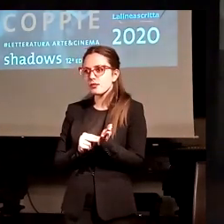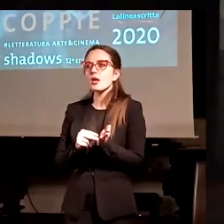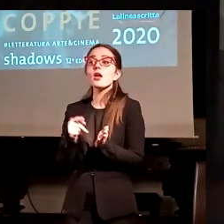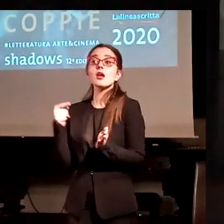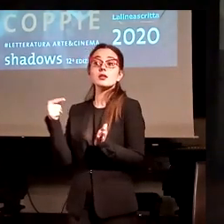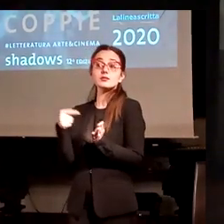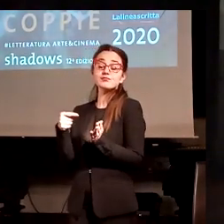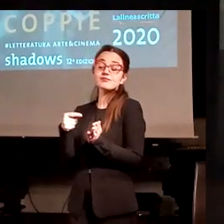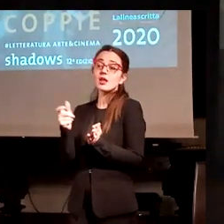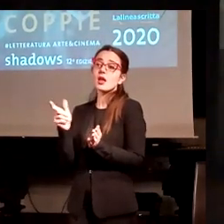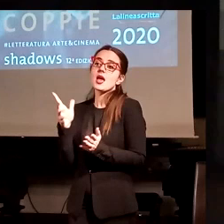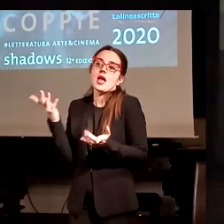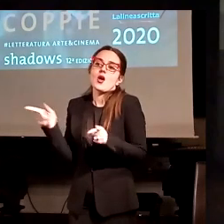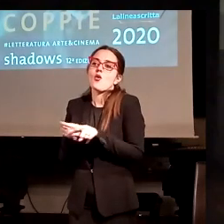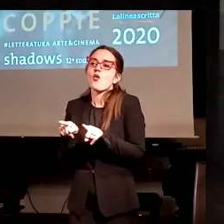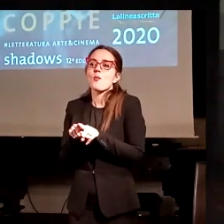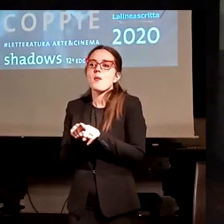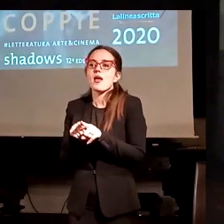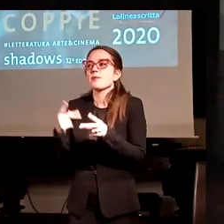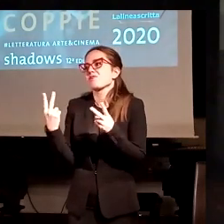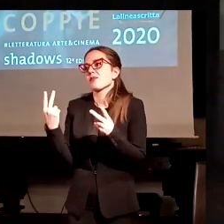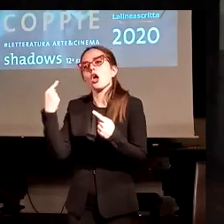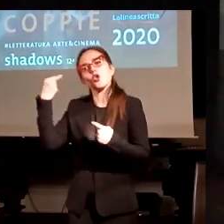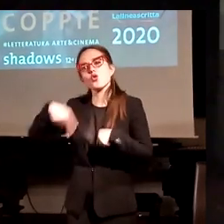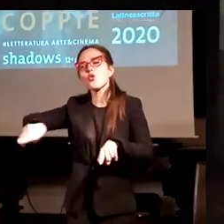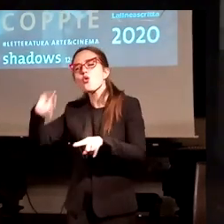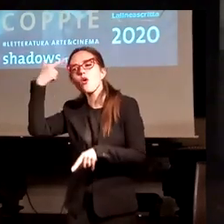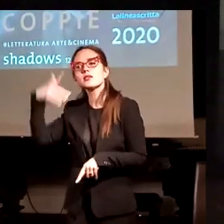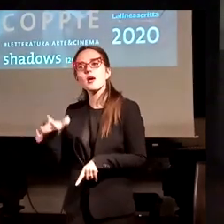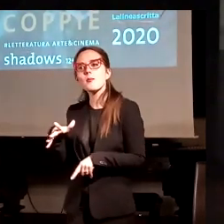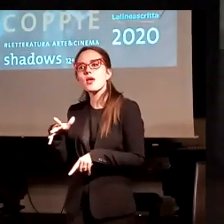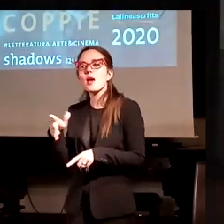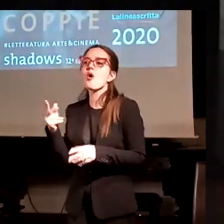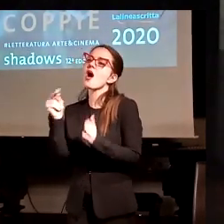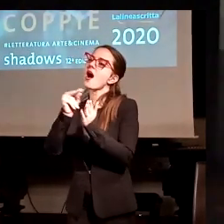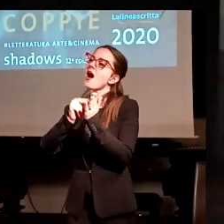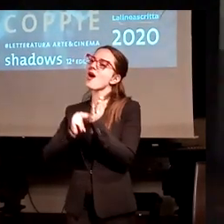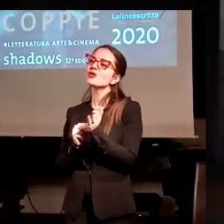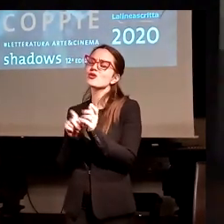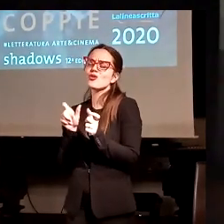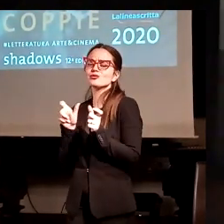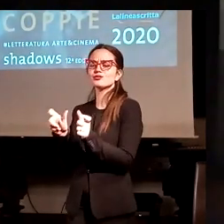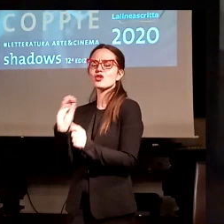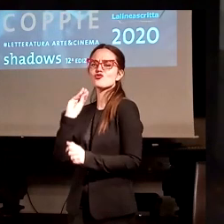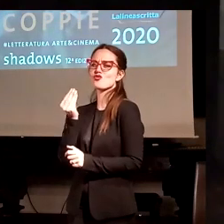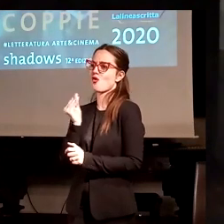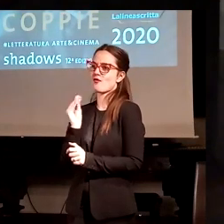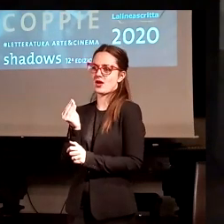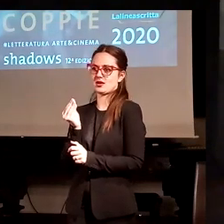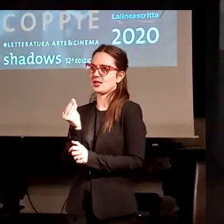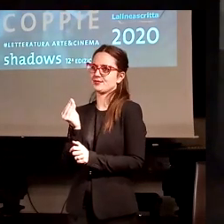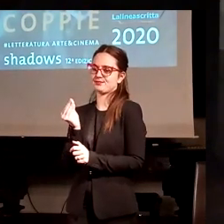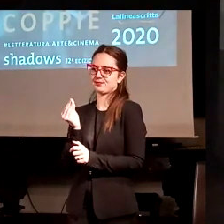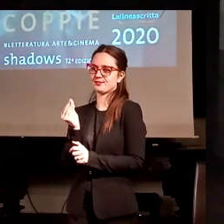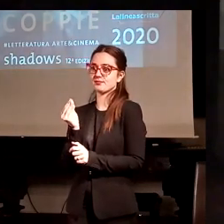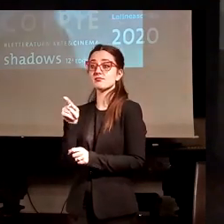nelle nostre vite per diverse generazioni noto come un autore per ragazzi come se fosse appunto soltanto un autore che